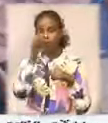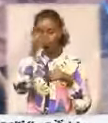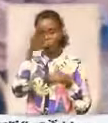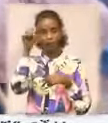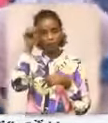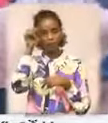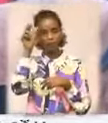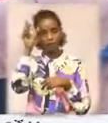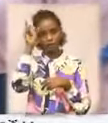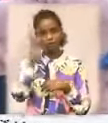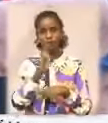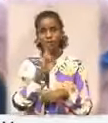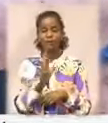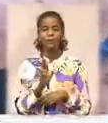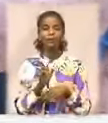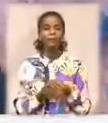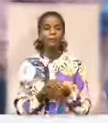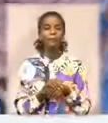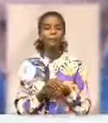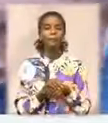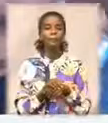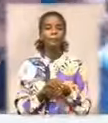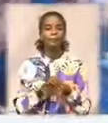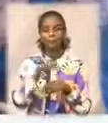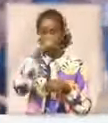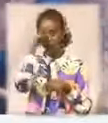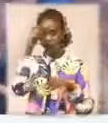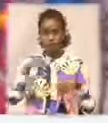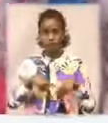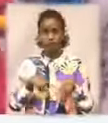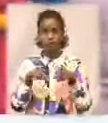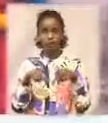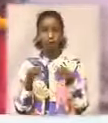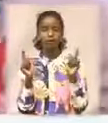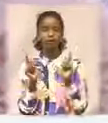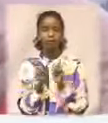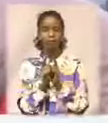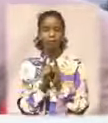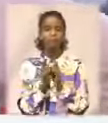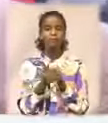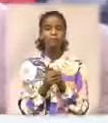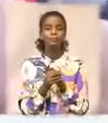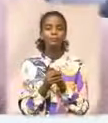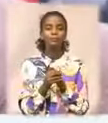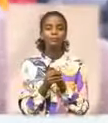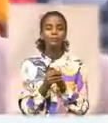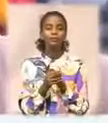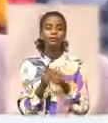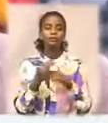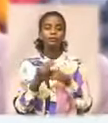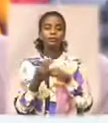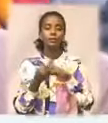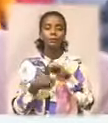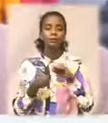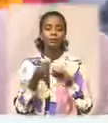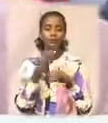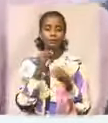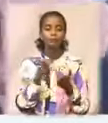ፈቃዱ ናቸው። እንግዲህ በበልግ እርሻ የገጠምንን ሰብል